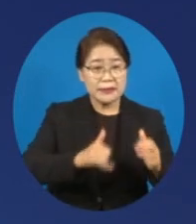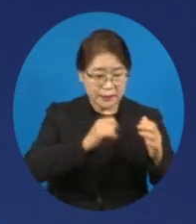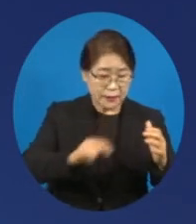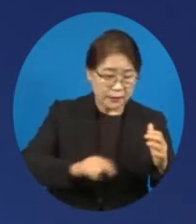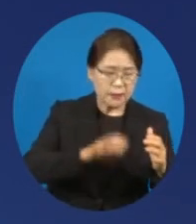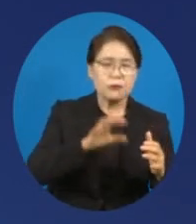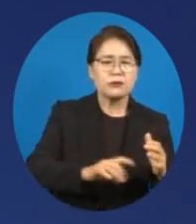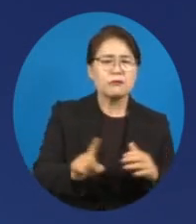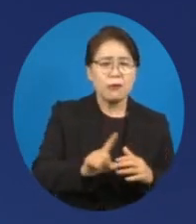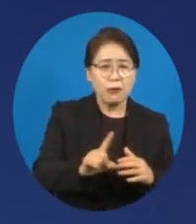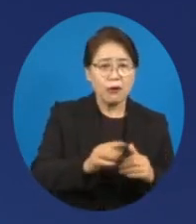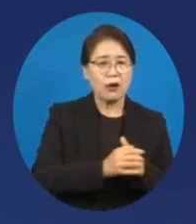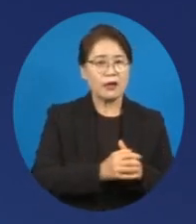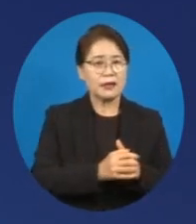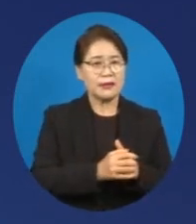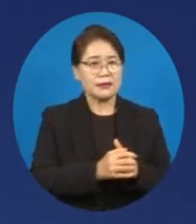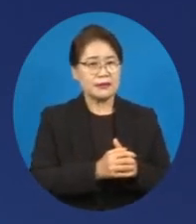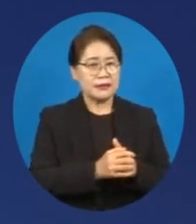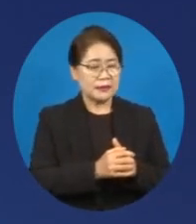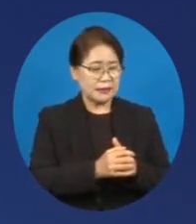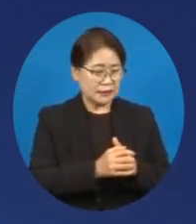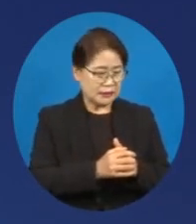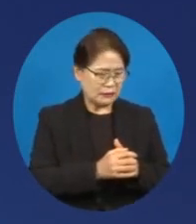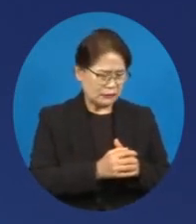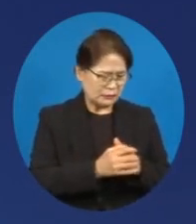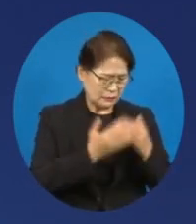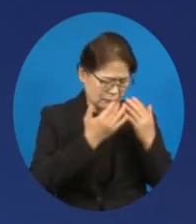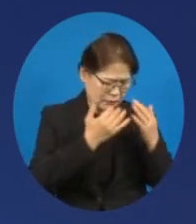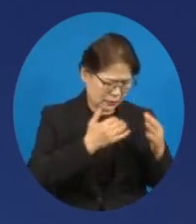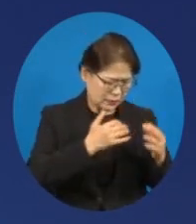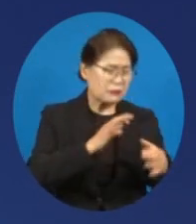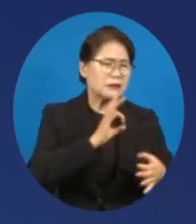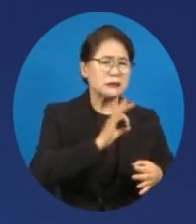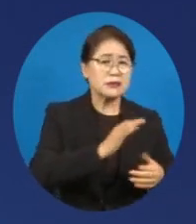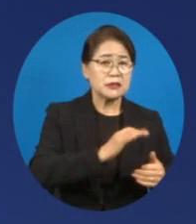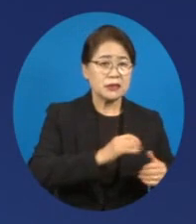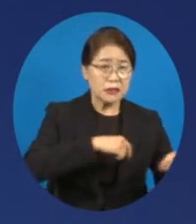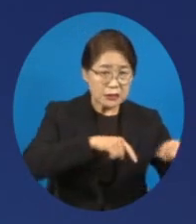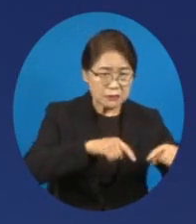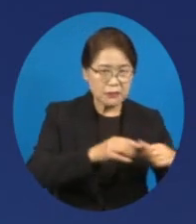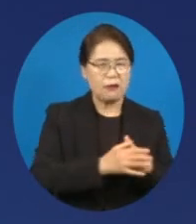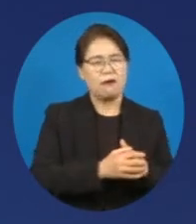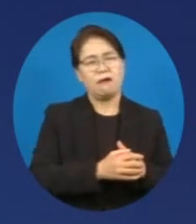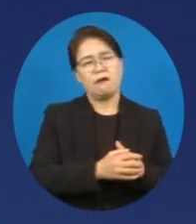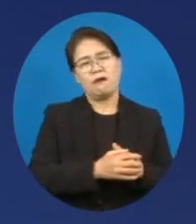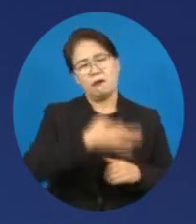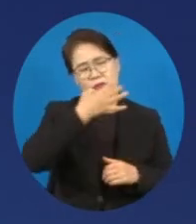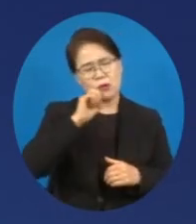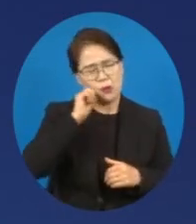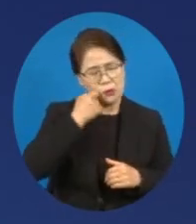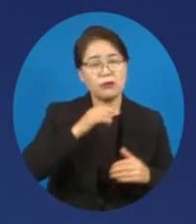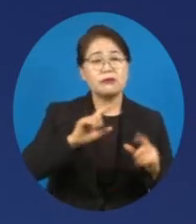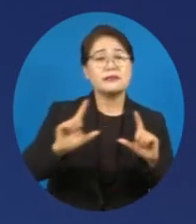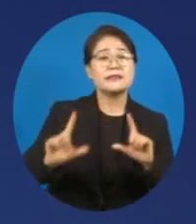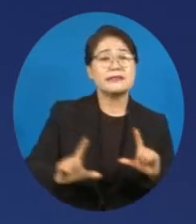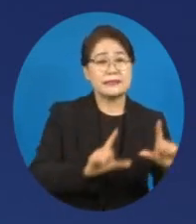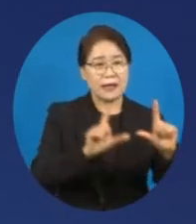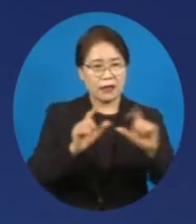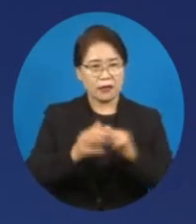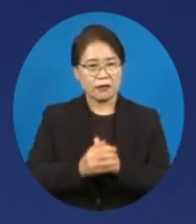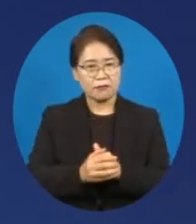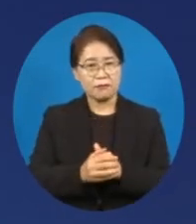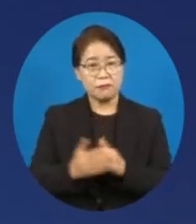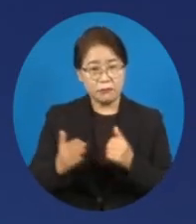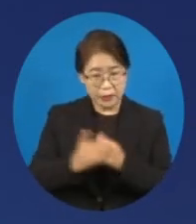어떤 곳이었습니까이 세상의 신이 지배하는 곳이에요 만만하지 않아요 그래서 예수님도 열두